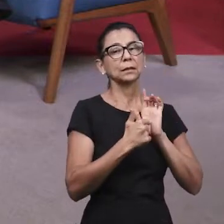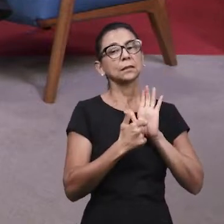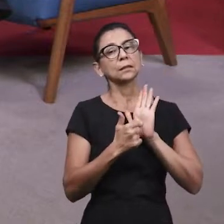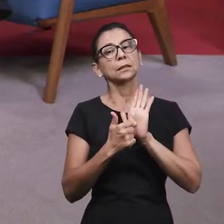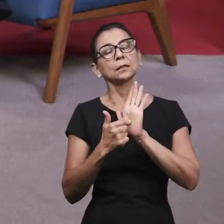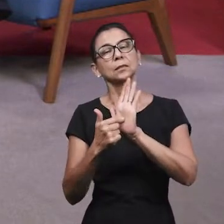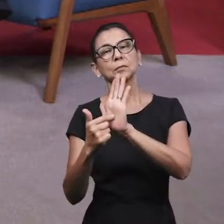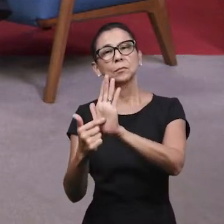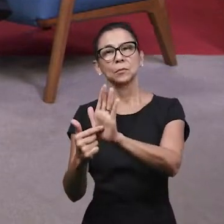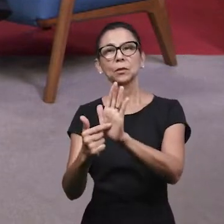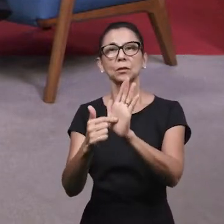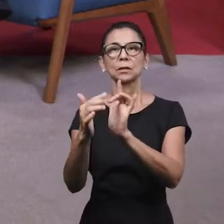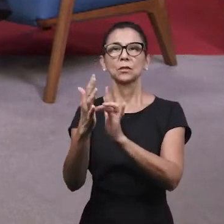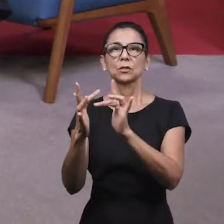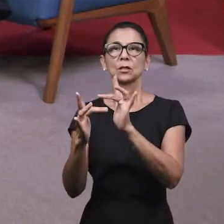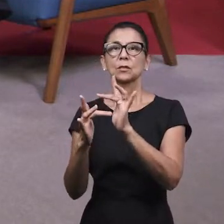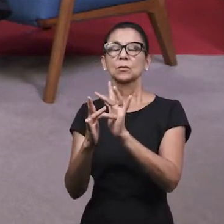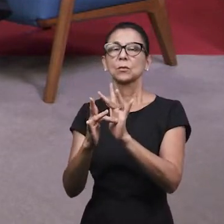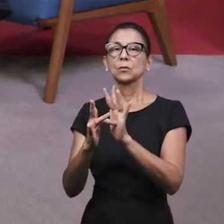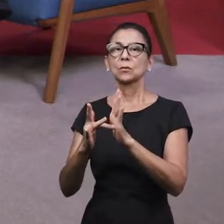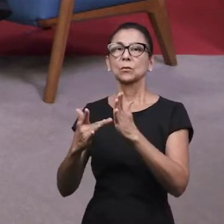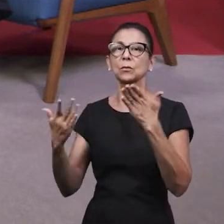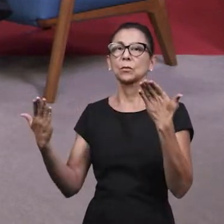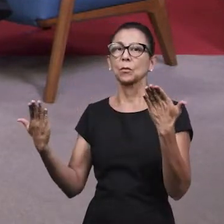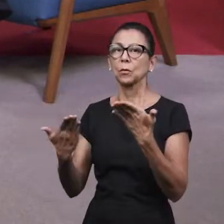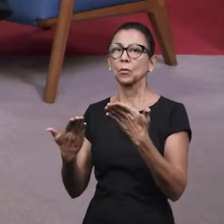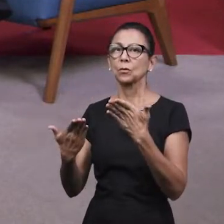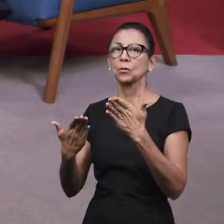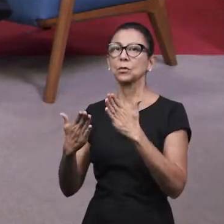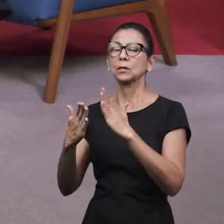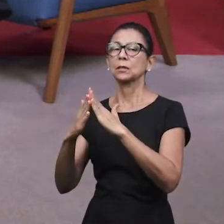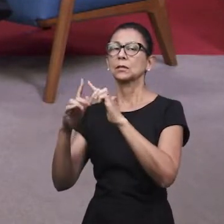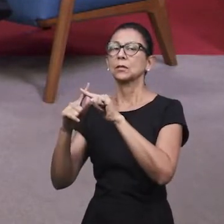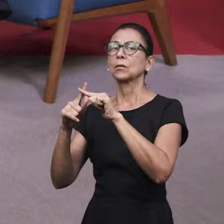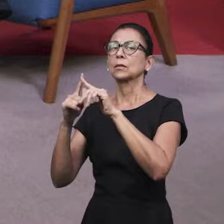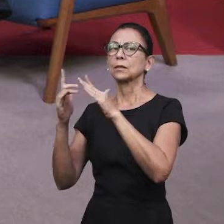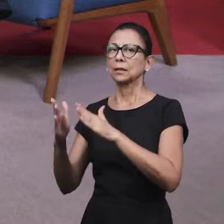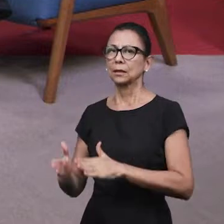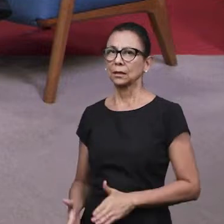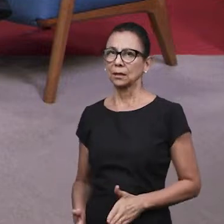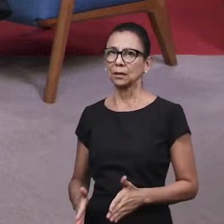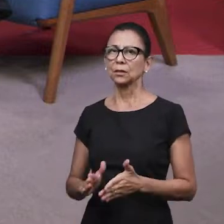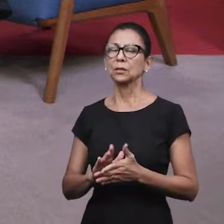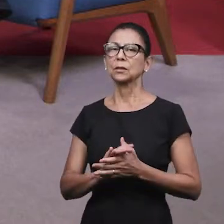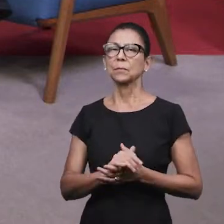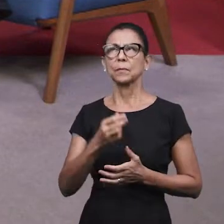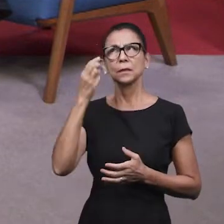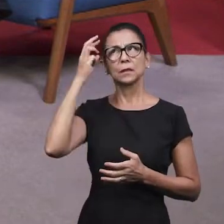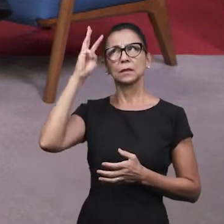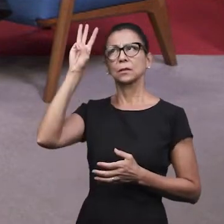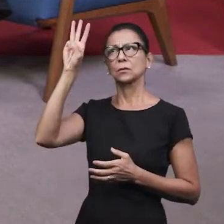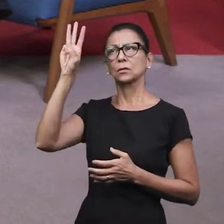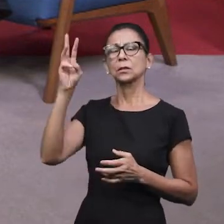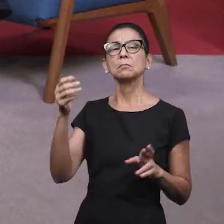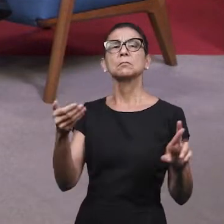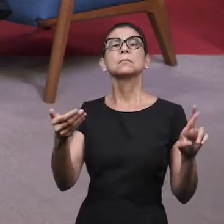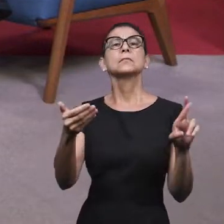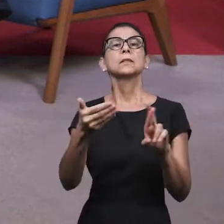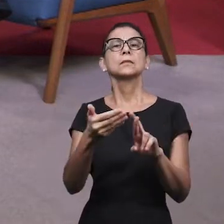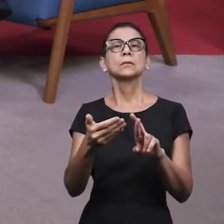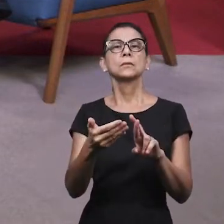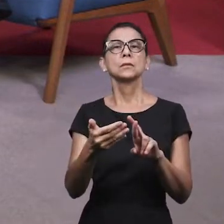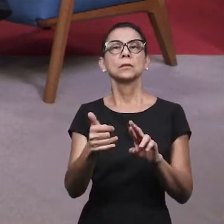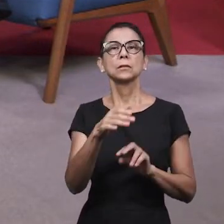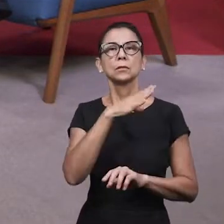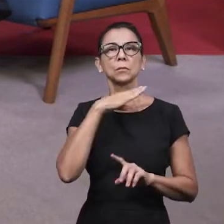Jésus et l'histoire de l'Église. Toutes ces références au troisième jour pointent vers l'événement de la mort et résurrection